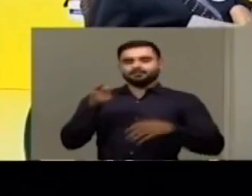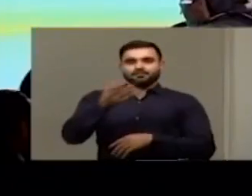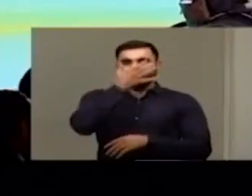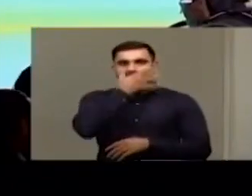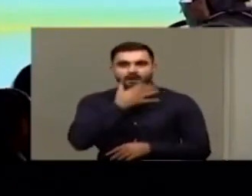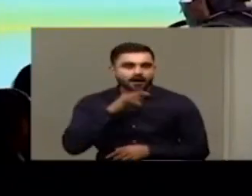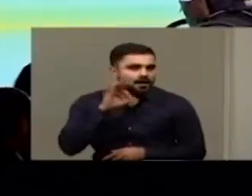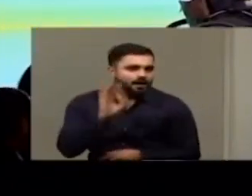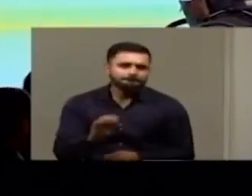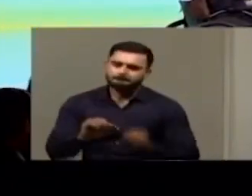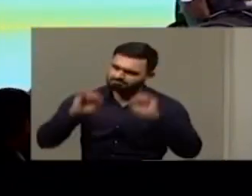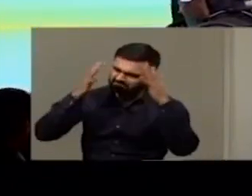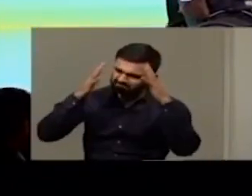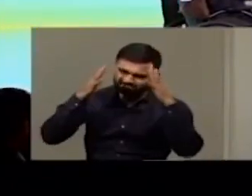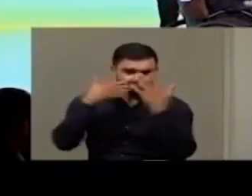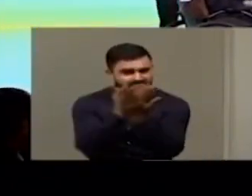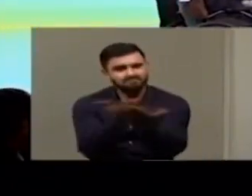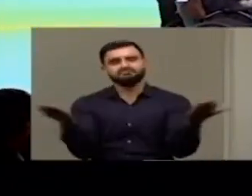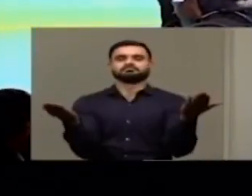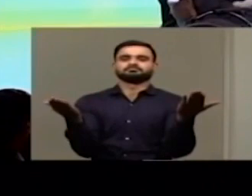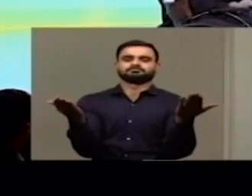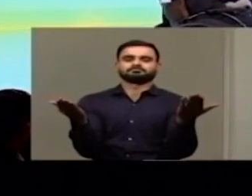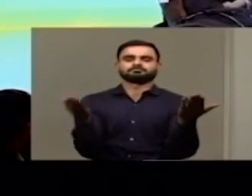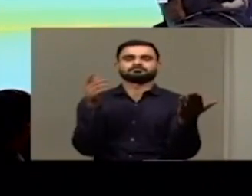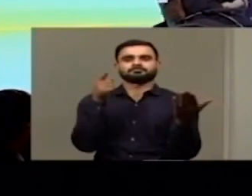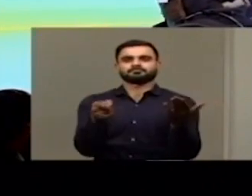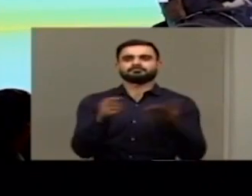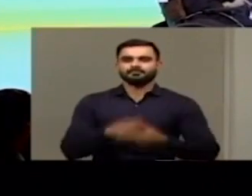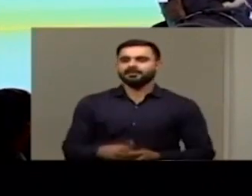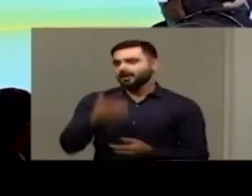wonderful. A big round of applause, please, everyone, for the lovely choir.